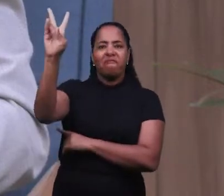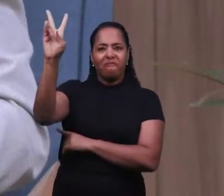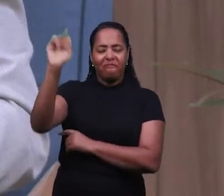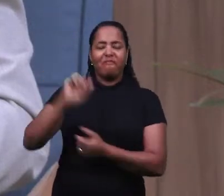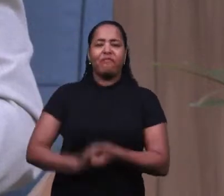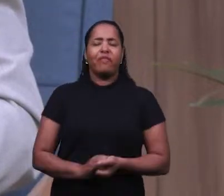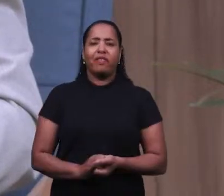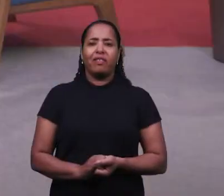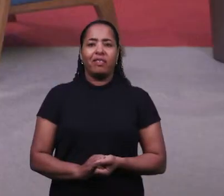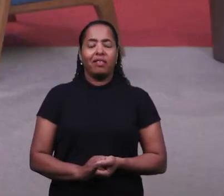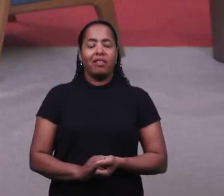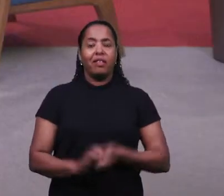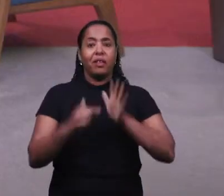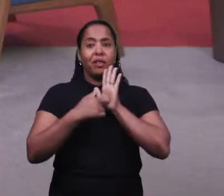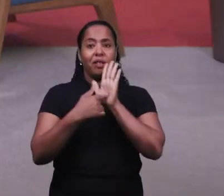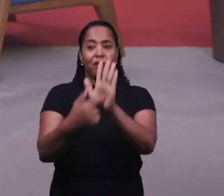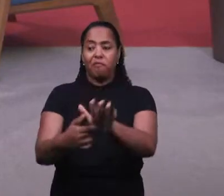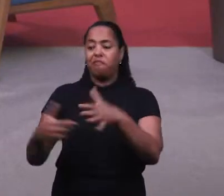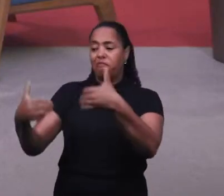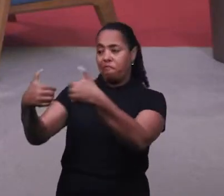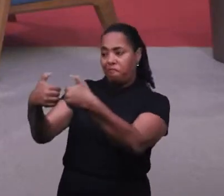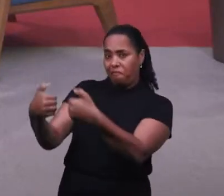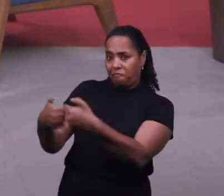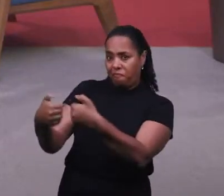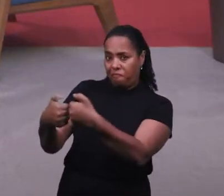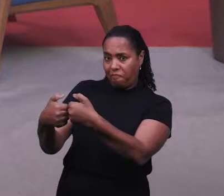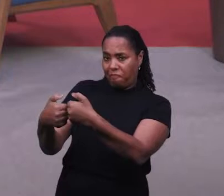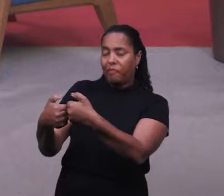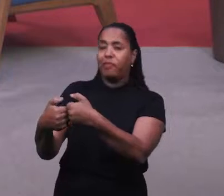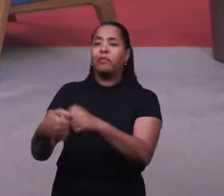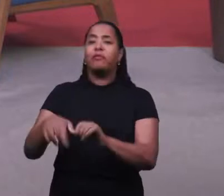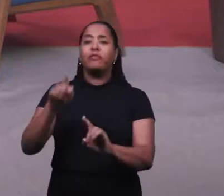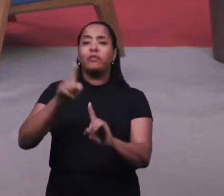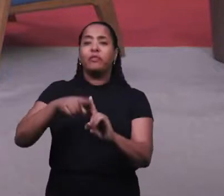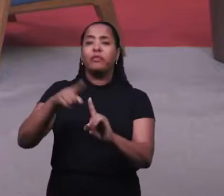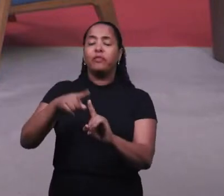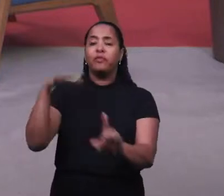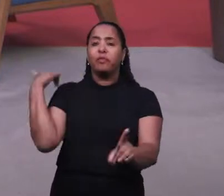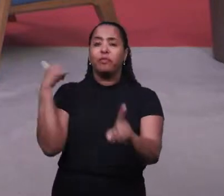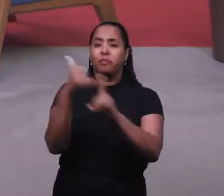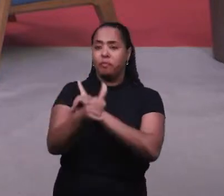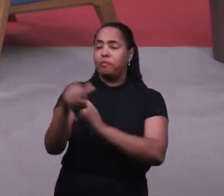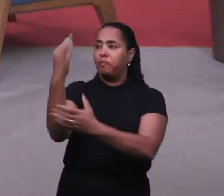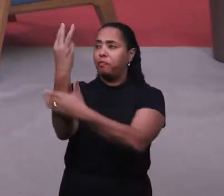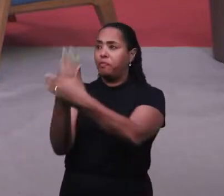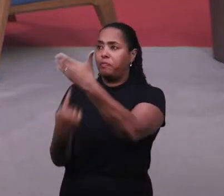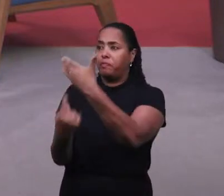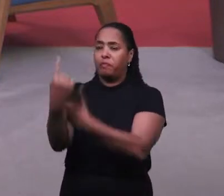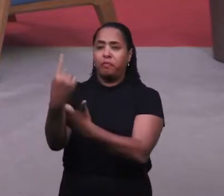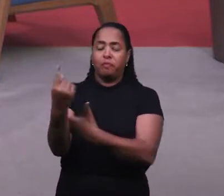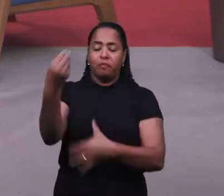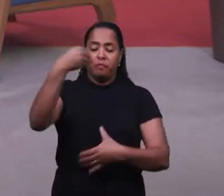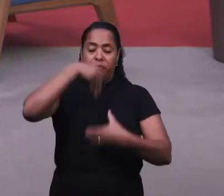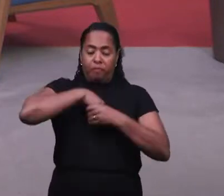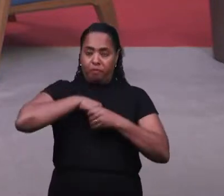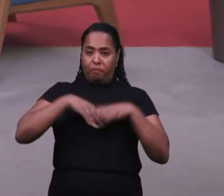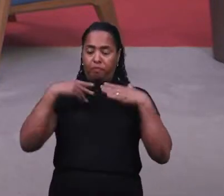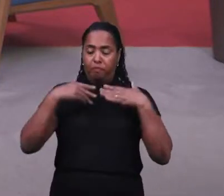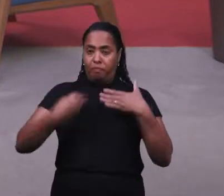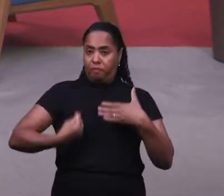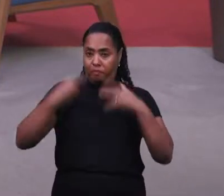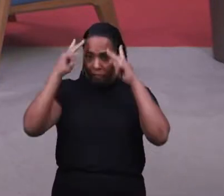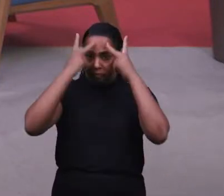mais Saül l'a valorisé. Et en parlant de l'arche de l'alliance qui symbolise un